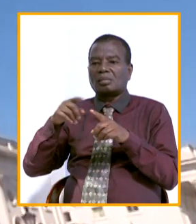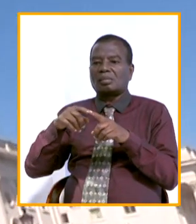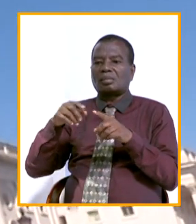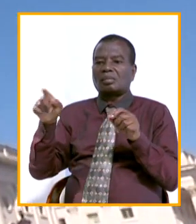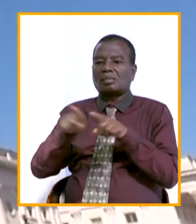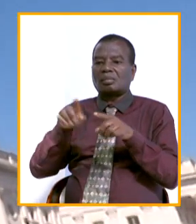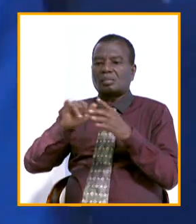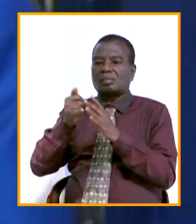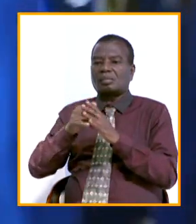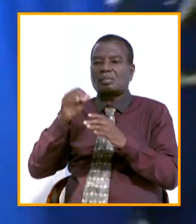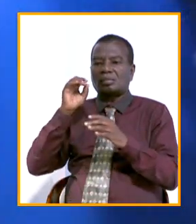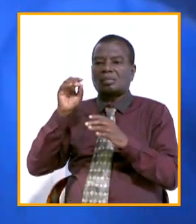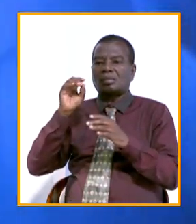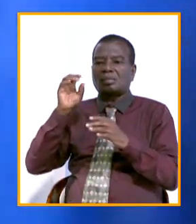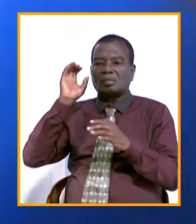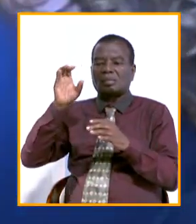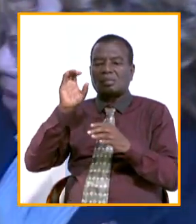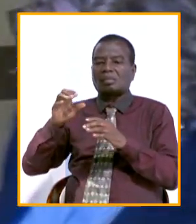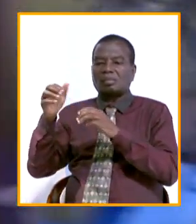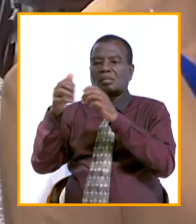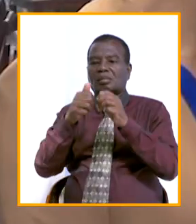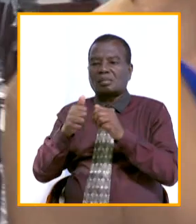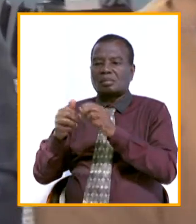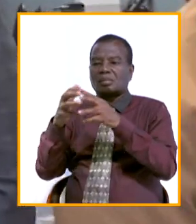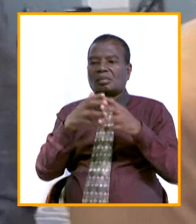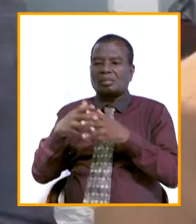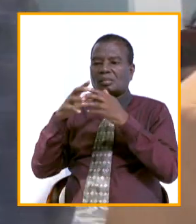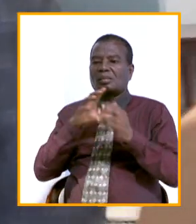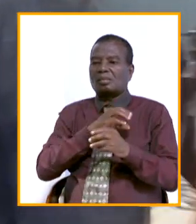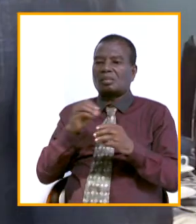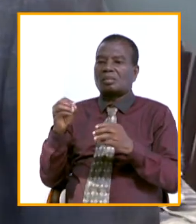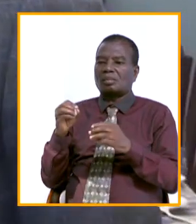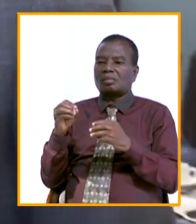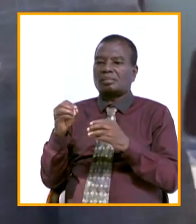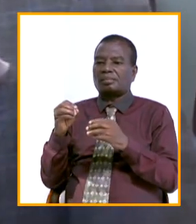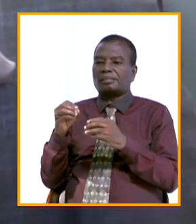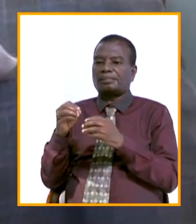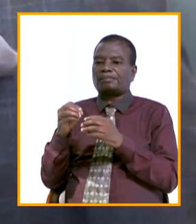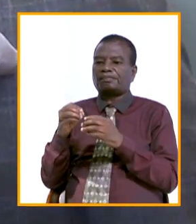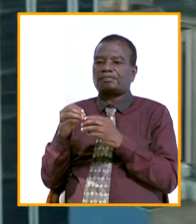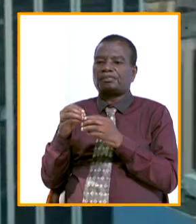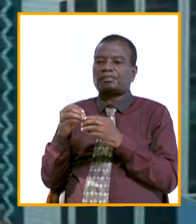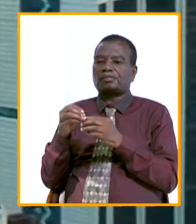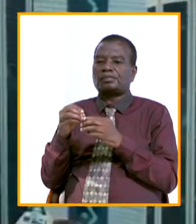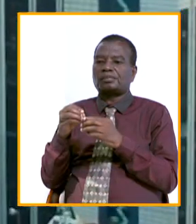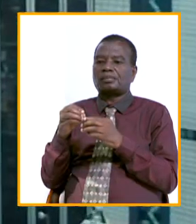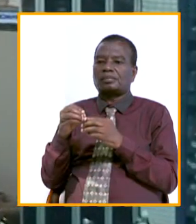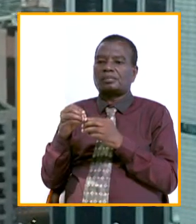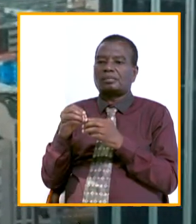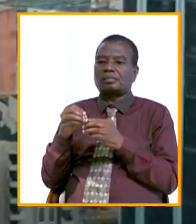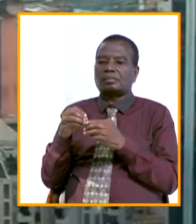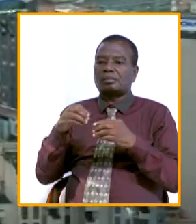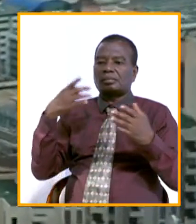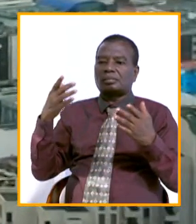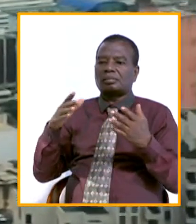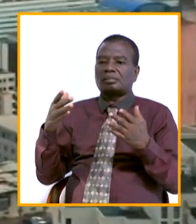Congrès américain, par la voix du président de la Commission des affaires étrangères de la Chambre des représentants Gregory Mix. Et parce qu'un